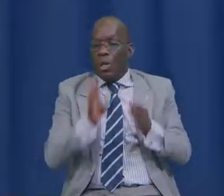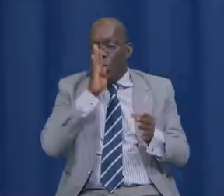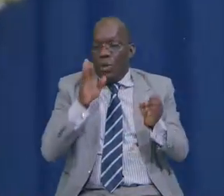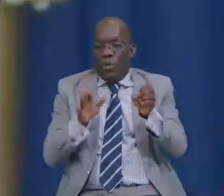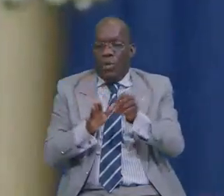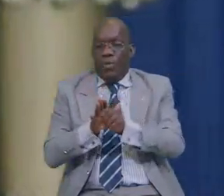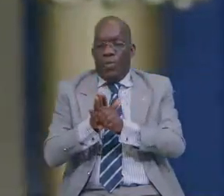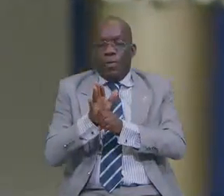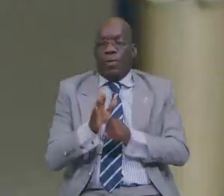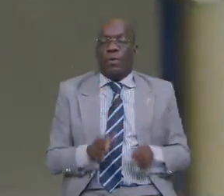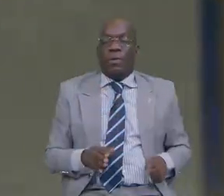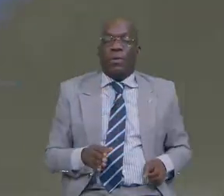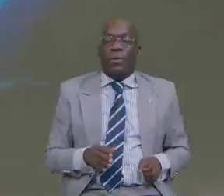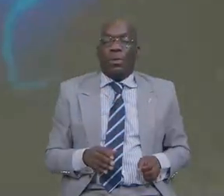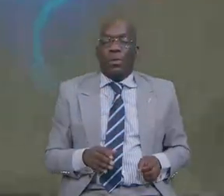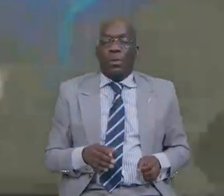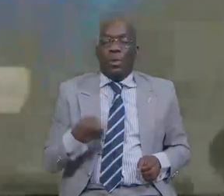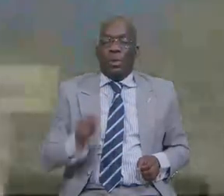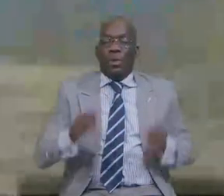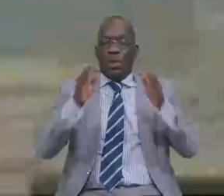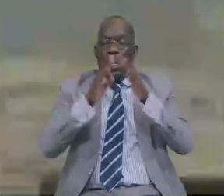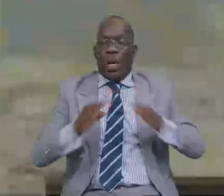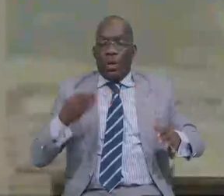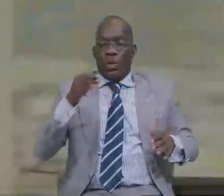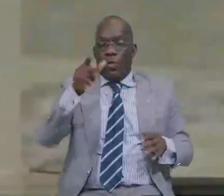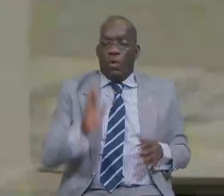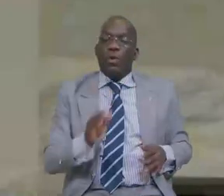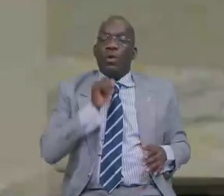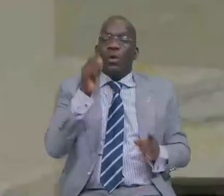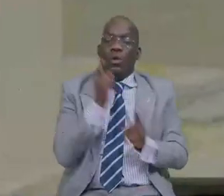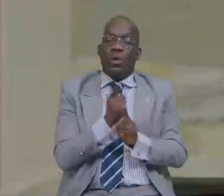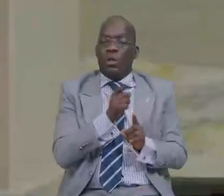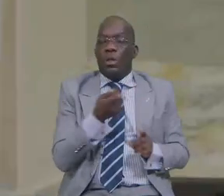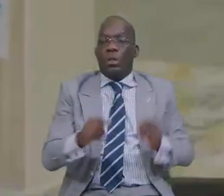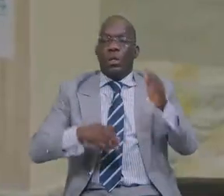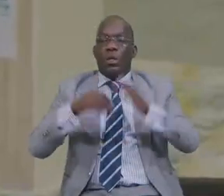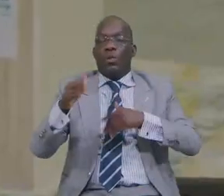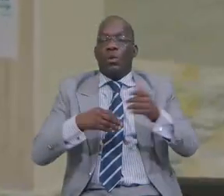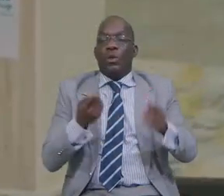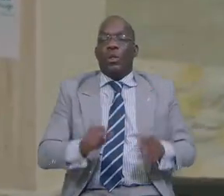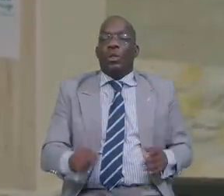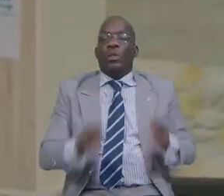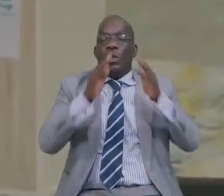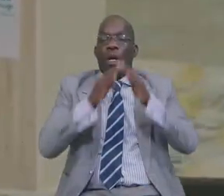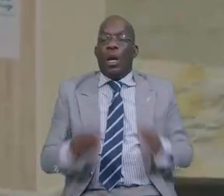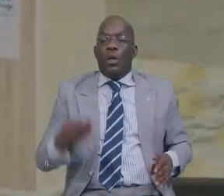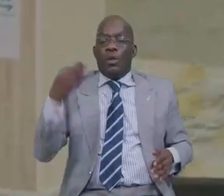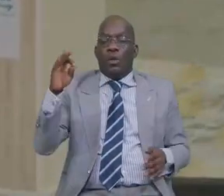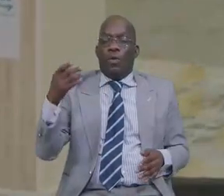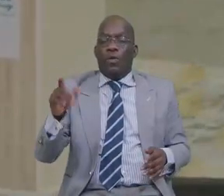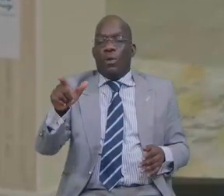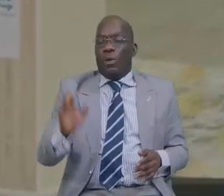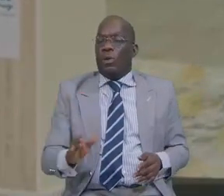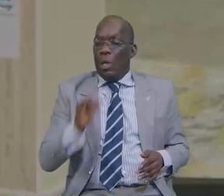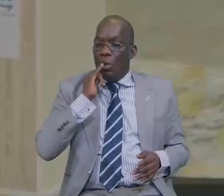Contraint-les d'entrer afin que ma maison soit remplie. La maison de Dieu, ce n'est pas seulement le bâtiment. La maison de Dieu n'est